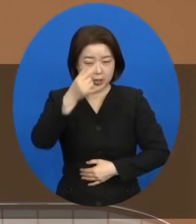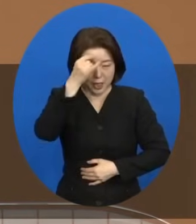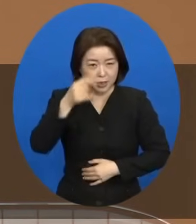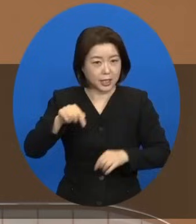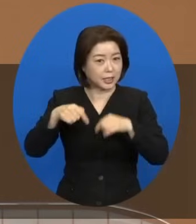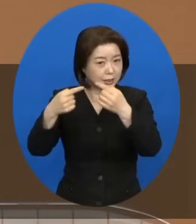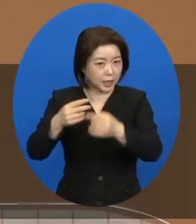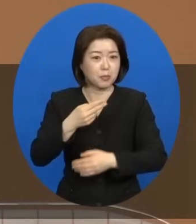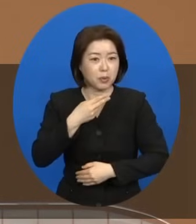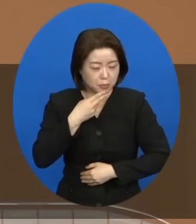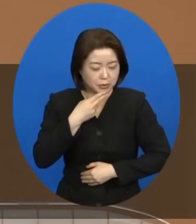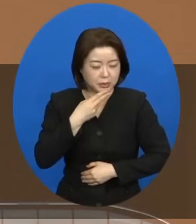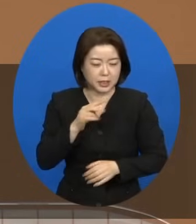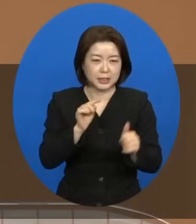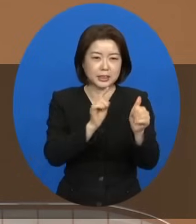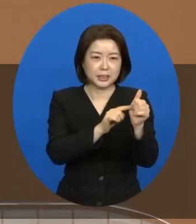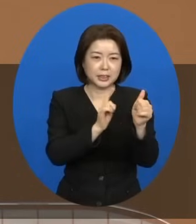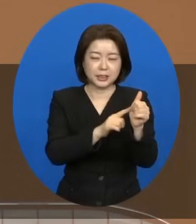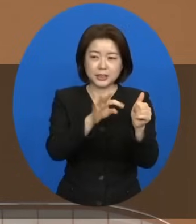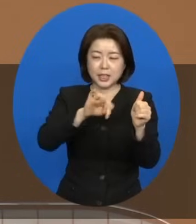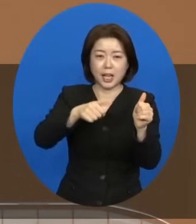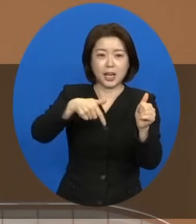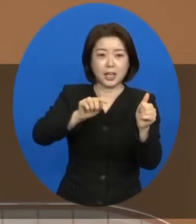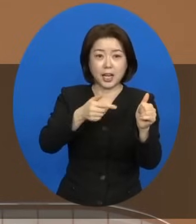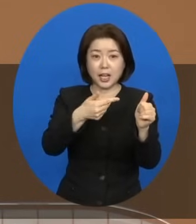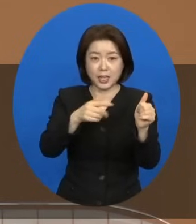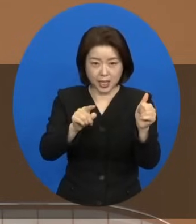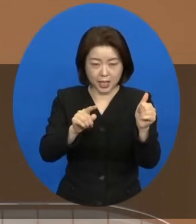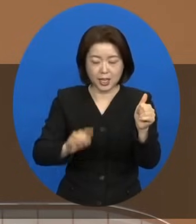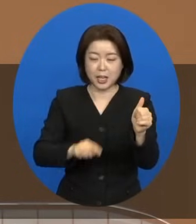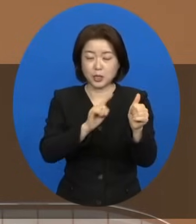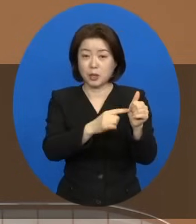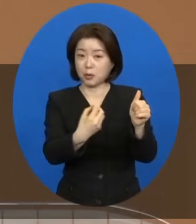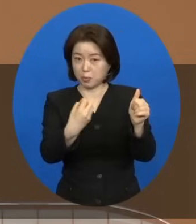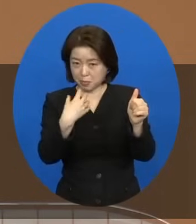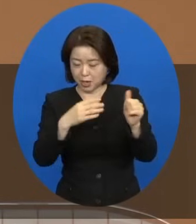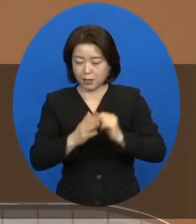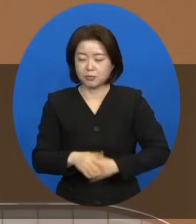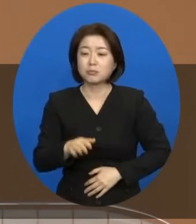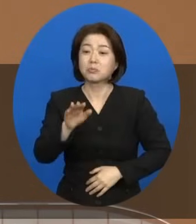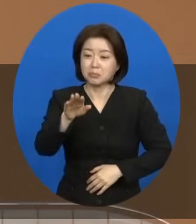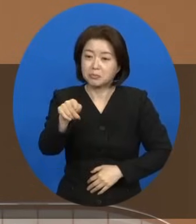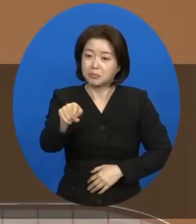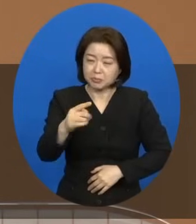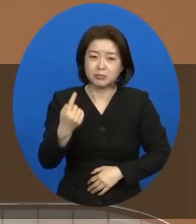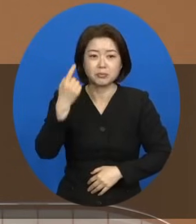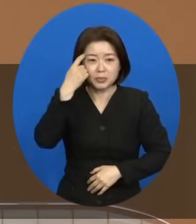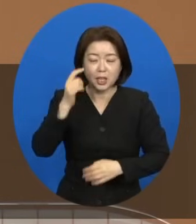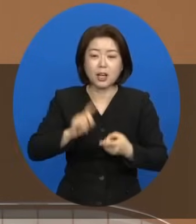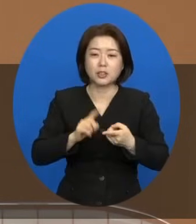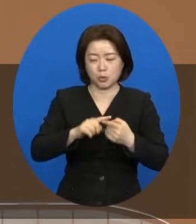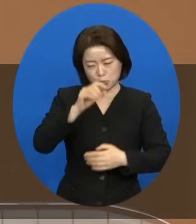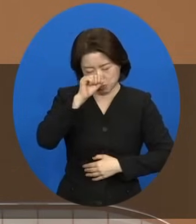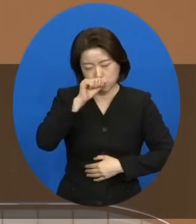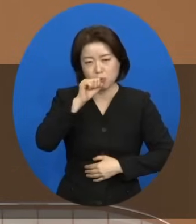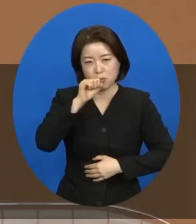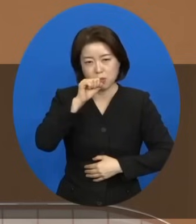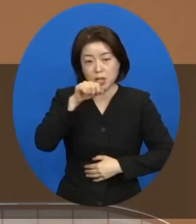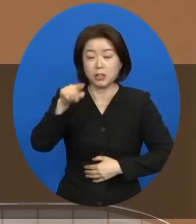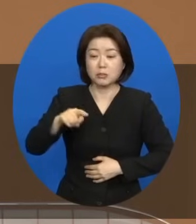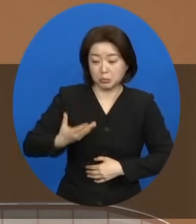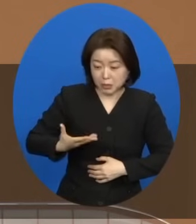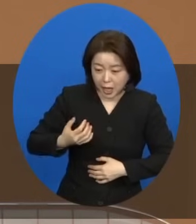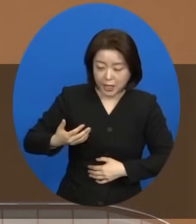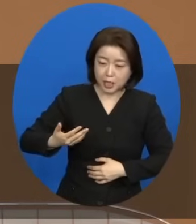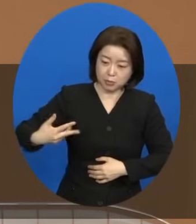아니하고 그의 남편 엘가나가 그에게 이르되 그대의 소견에 옳은 대로 하여 좋은 대로 하여 그를 대기까지 기다리라